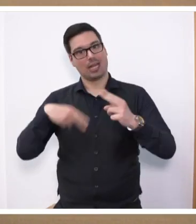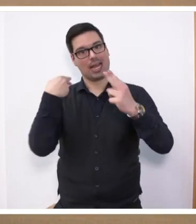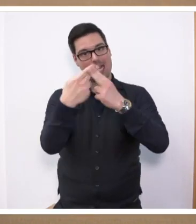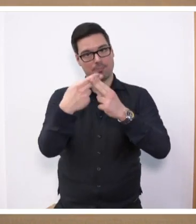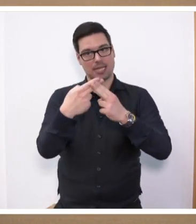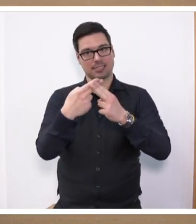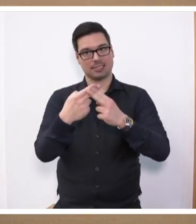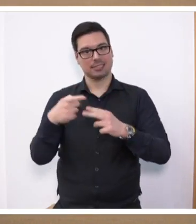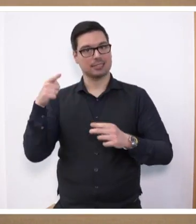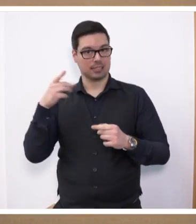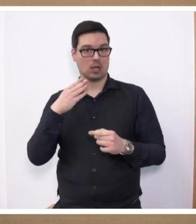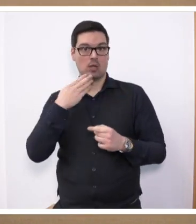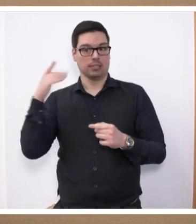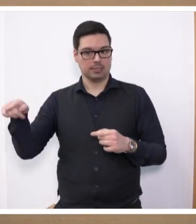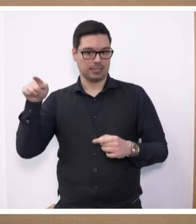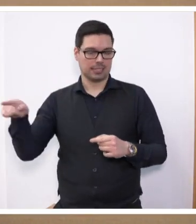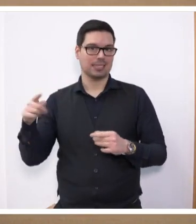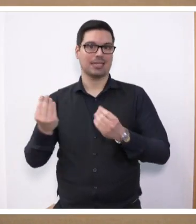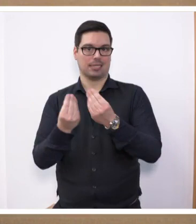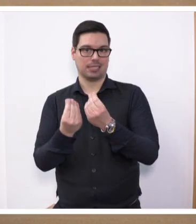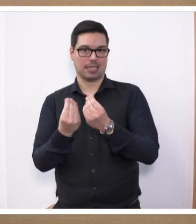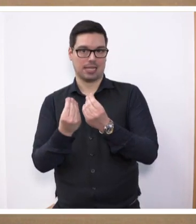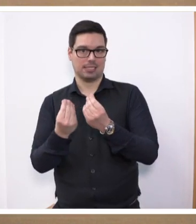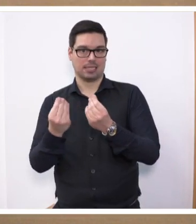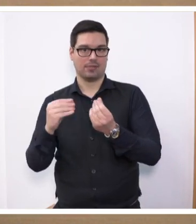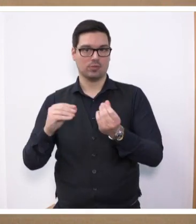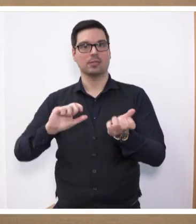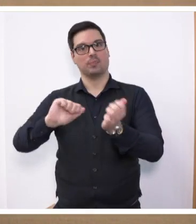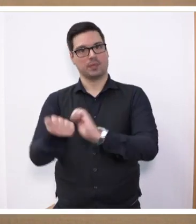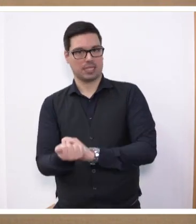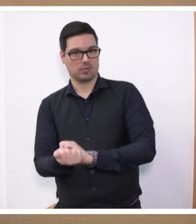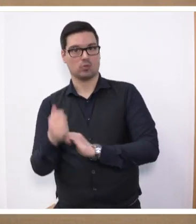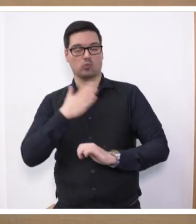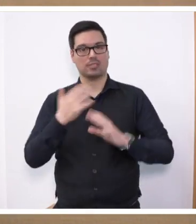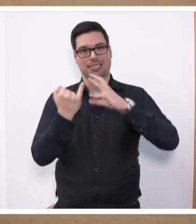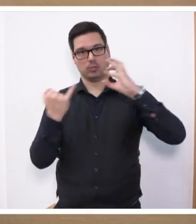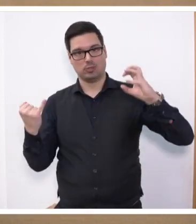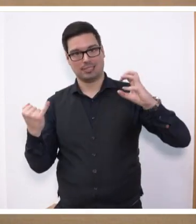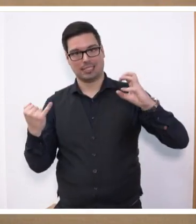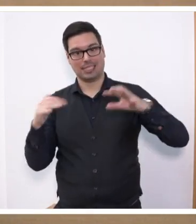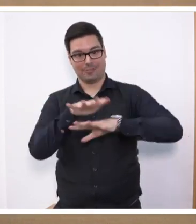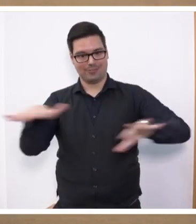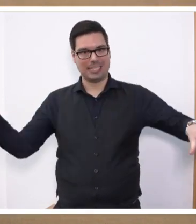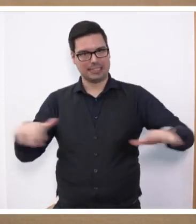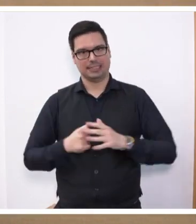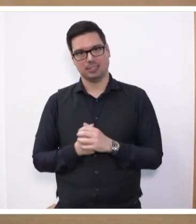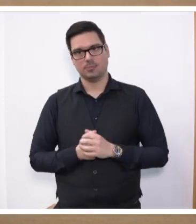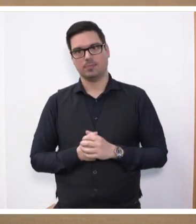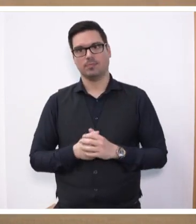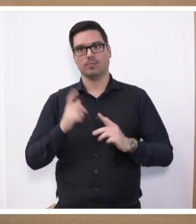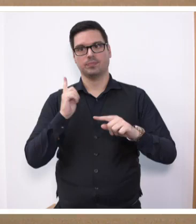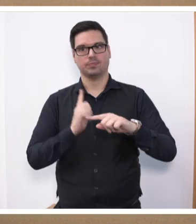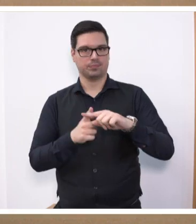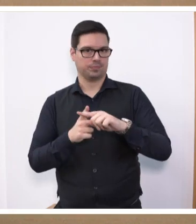auch euch zu verdanken, dass die Gelder wahrscheinlich so nun in die Transformation unserer Industrie fließen können. Und man sollte